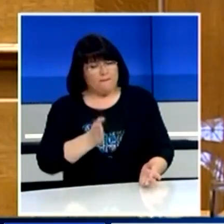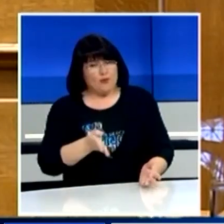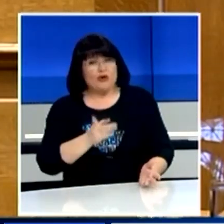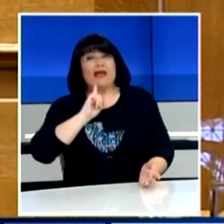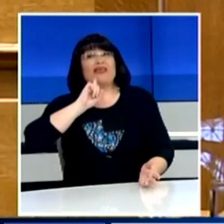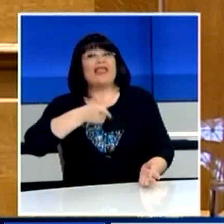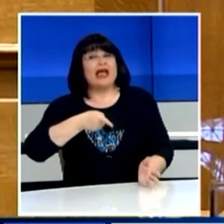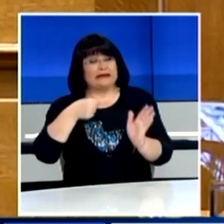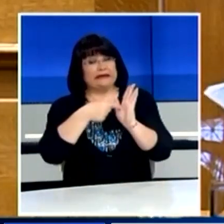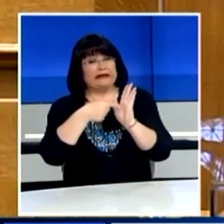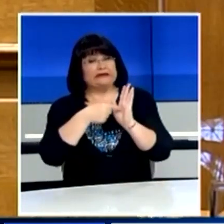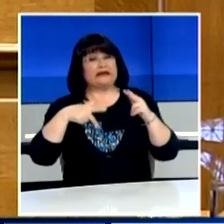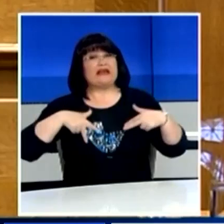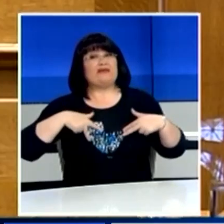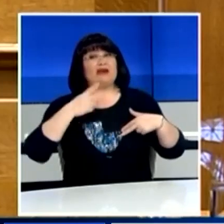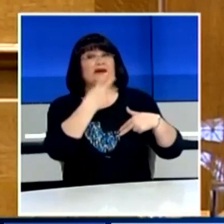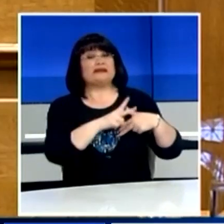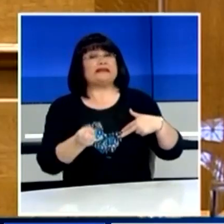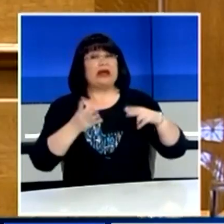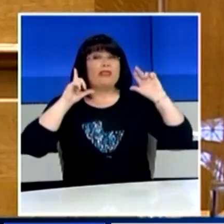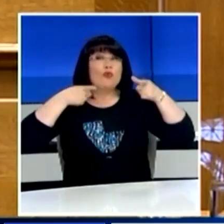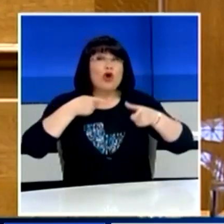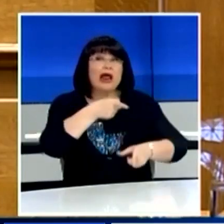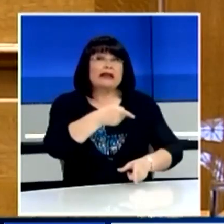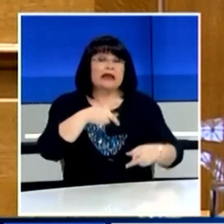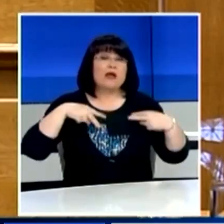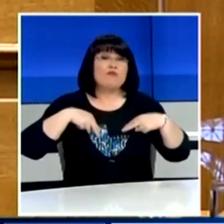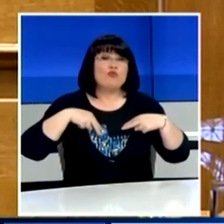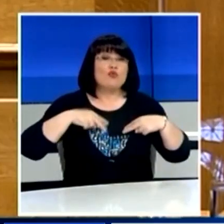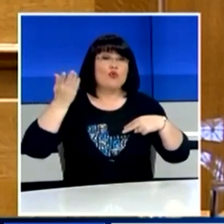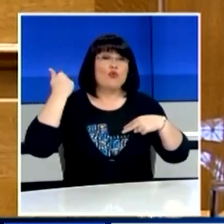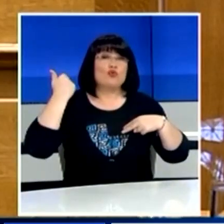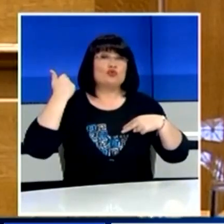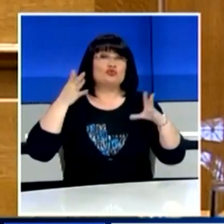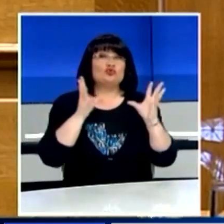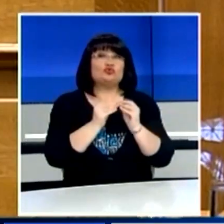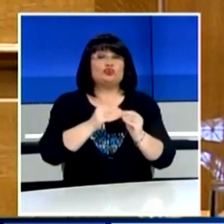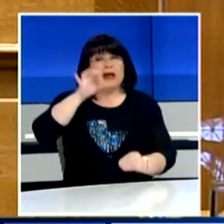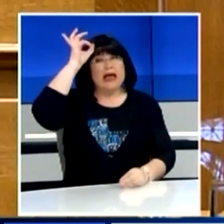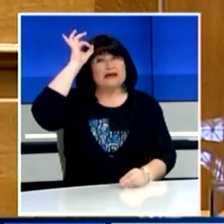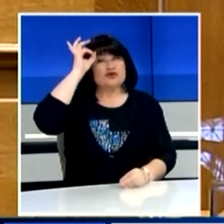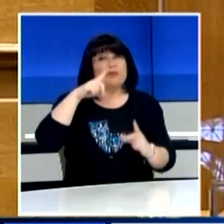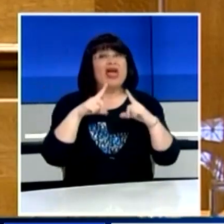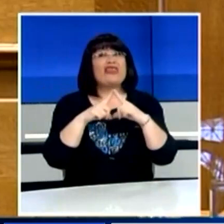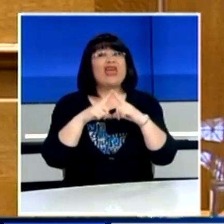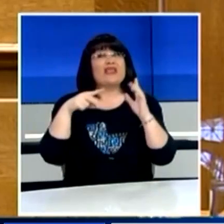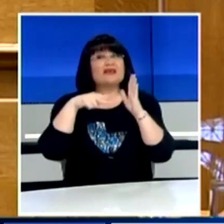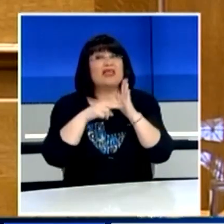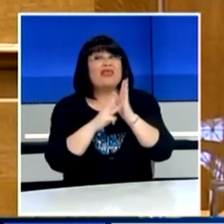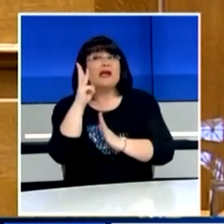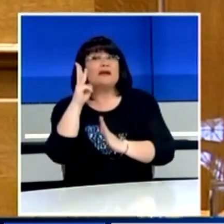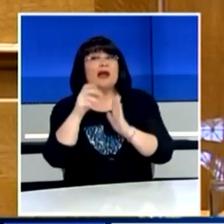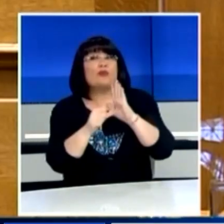διάταξη κυβερνήσεως της Νέας Δημοκρατίας. Υπουργός Δημόσιας Τάξης, κύριος Δένδιας, 2013 πρωτικό